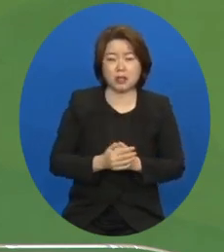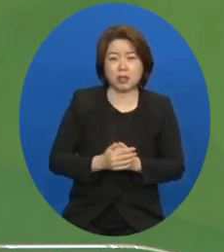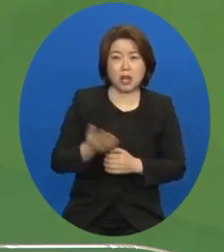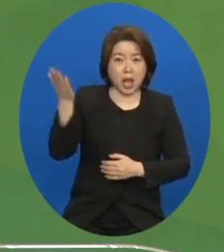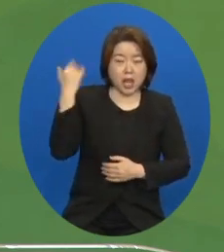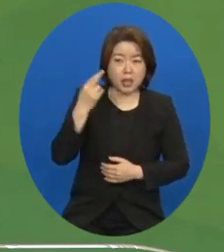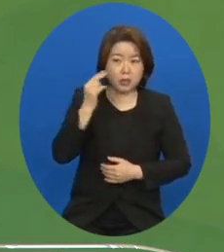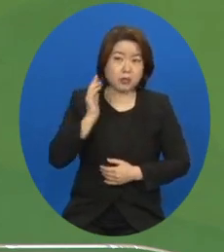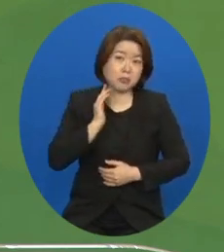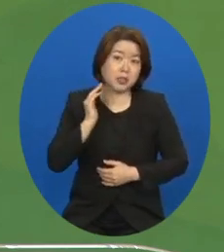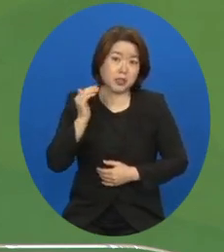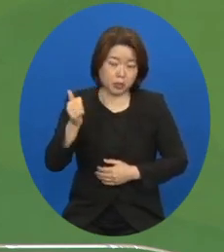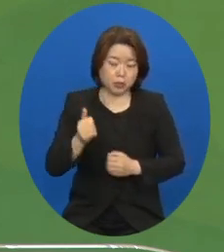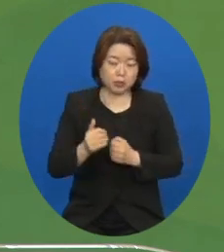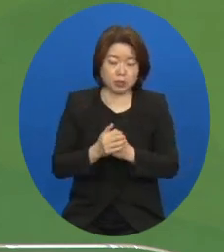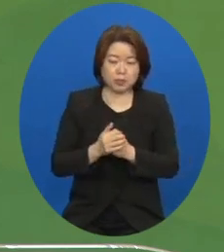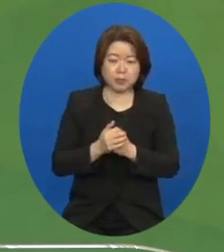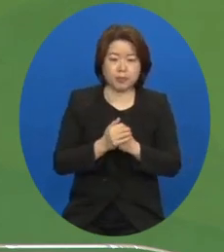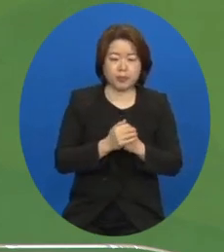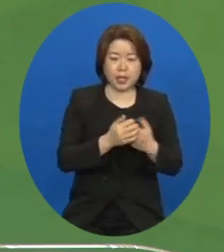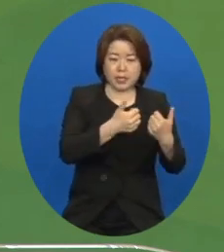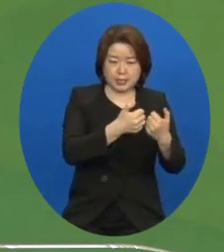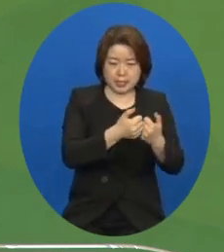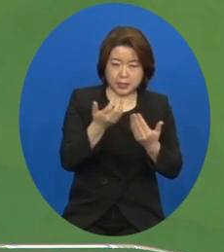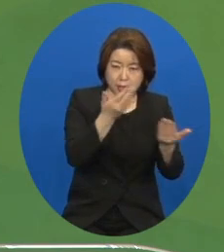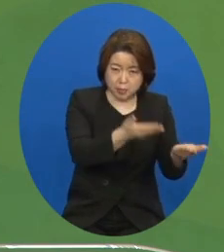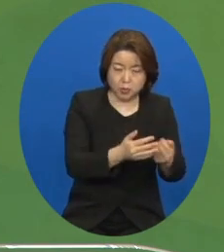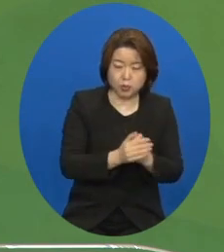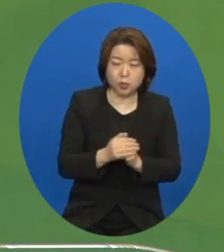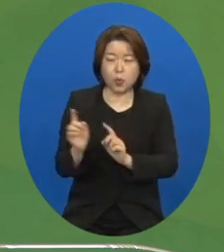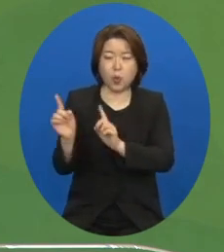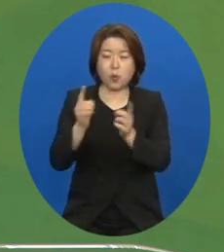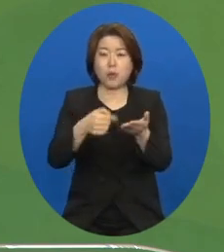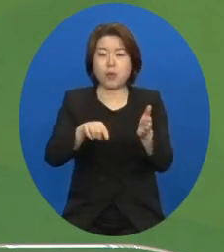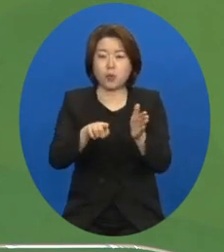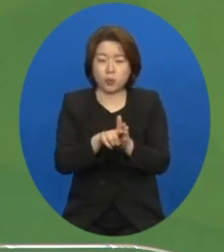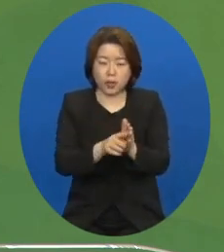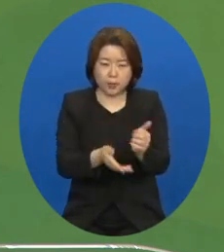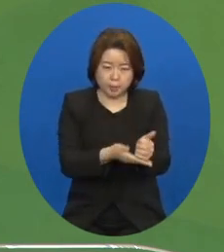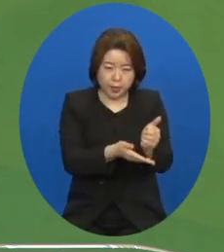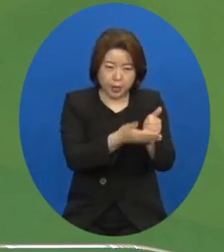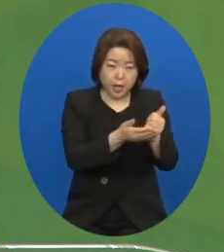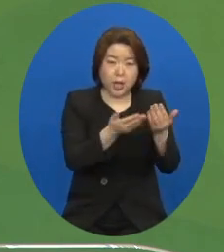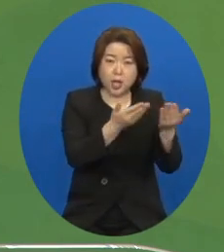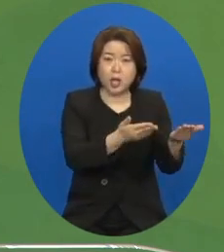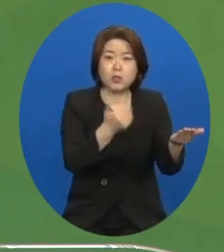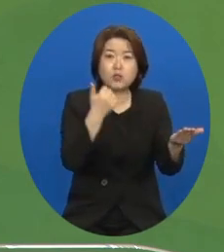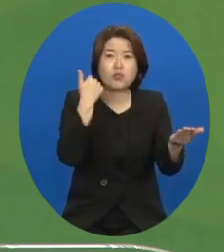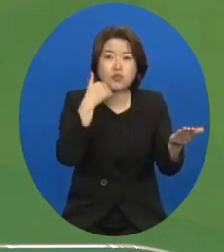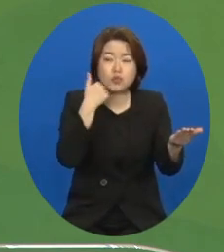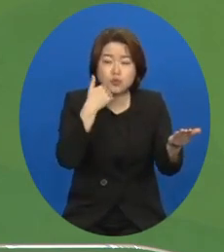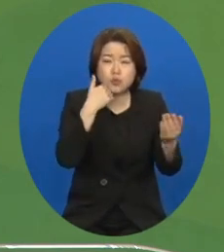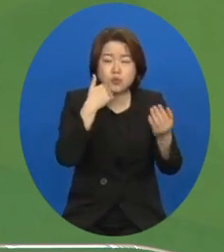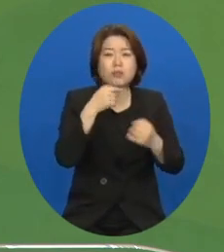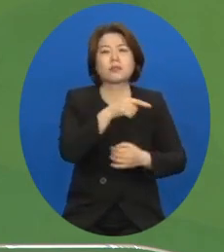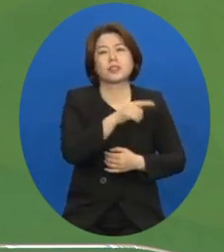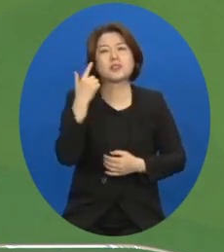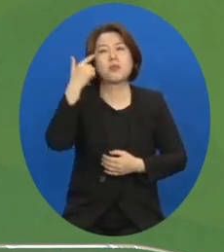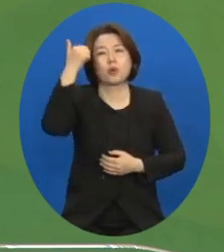대통령을 상담해주고 또 그 회복을 위해서 섬겼던 일도 감당하셨던